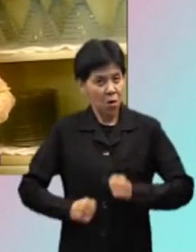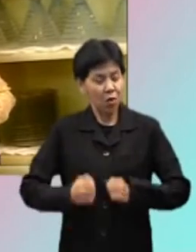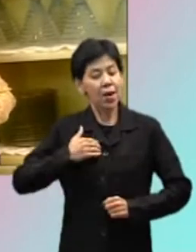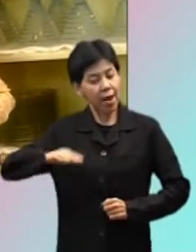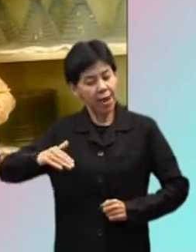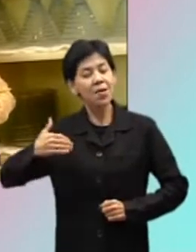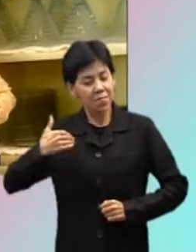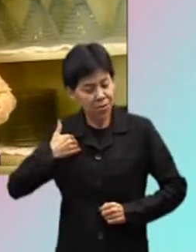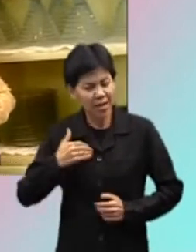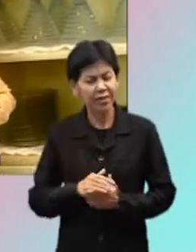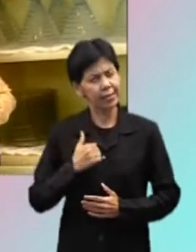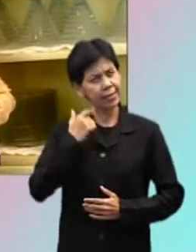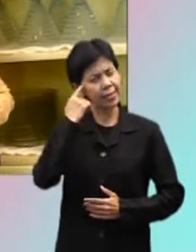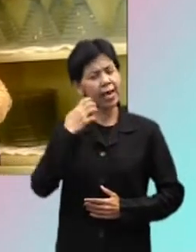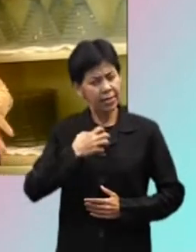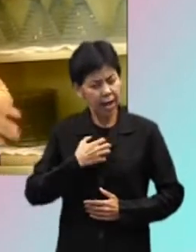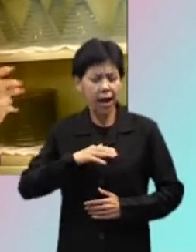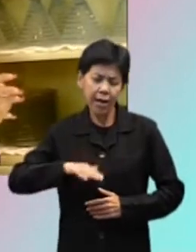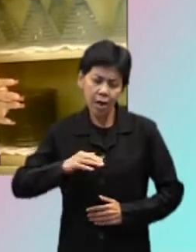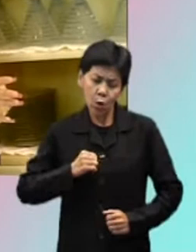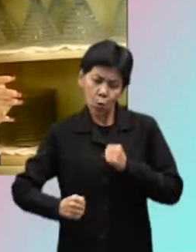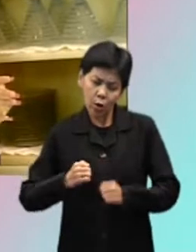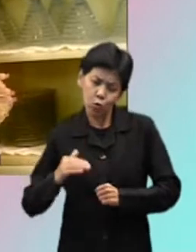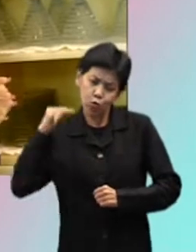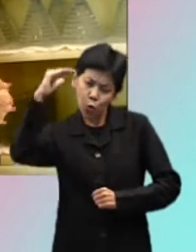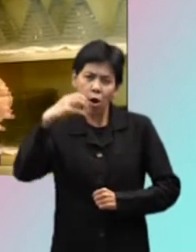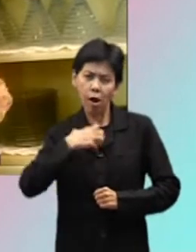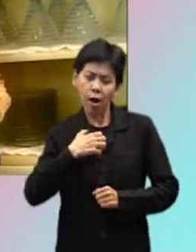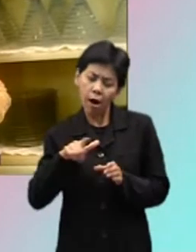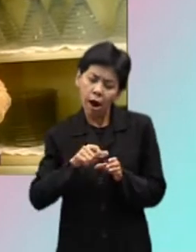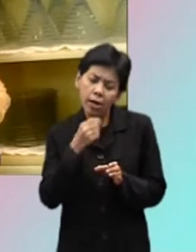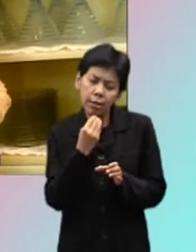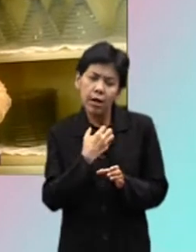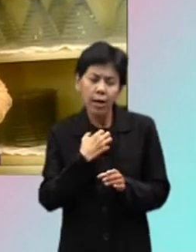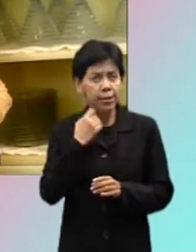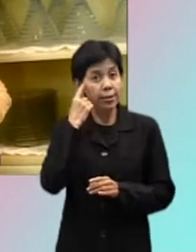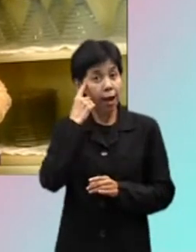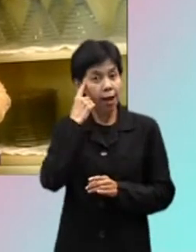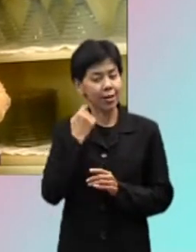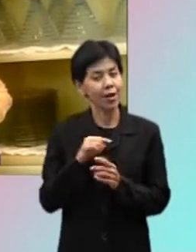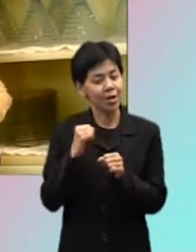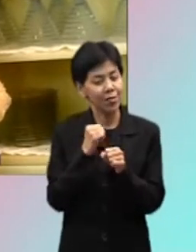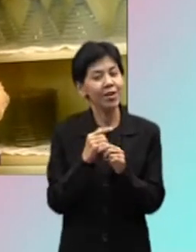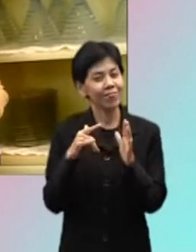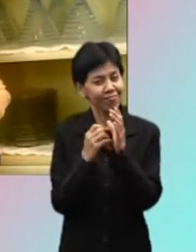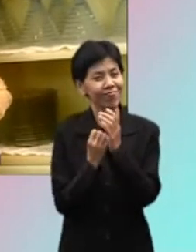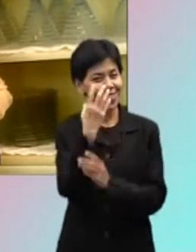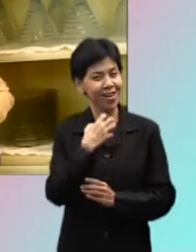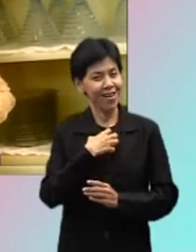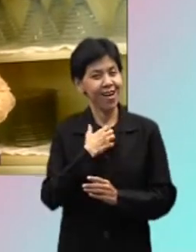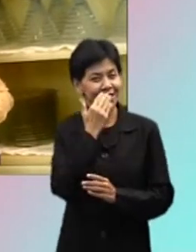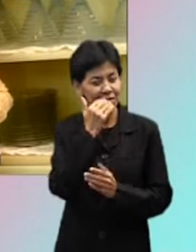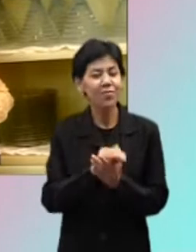านั้นแต่เราอยากจะให้ทั้ง3วัยเนี่ยเข้ามาอยู่ในที่เดียวกันสิ่งนึงที่คิดได้ก็คือน่าจะมาเป็นสมุนไพรเพ